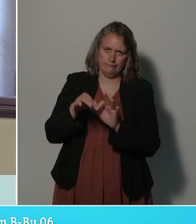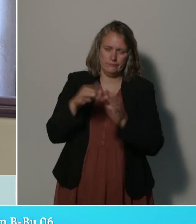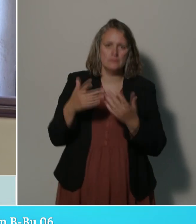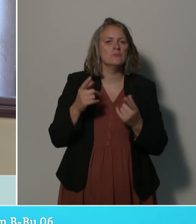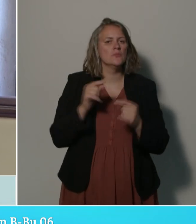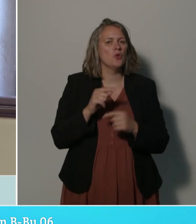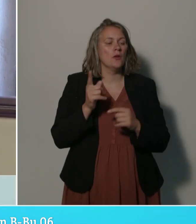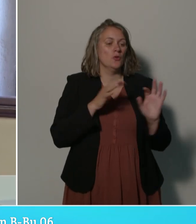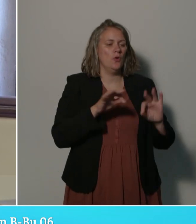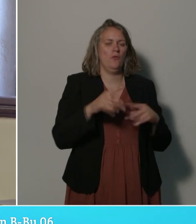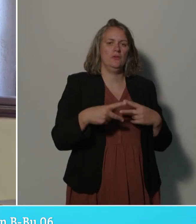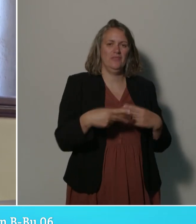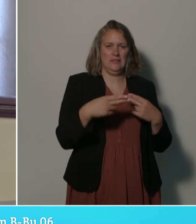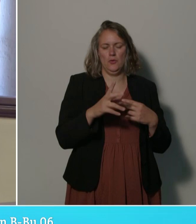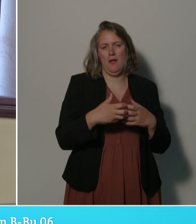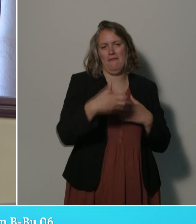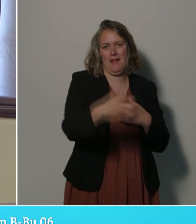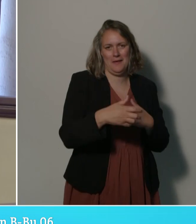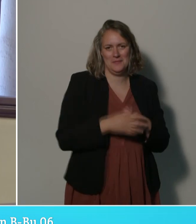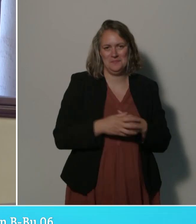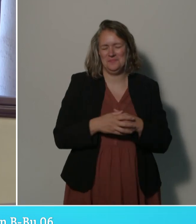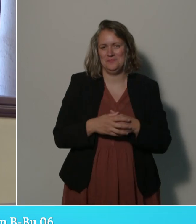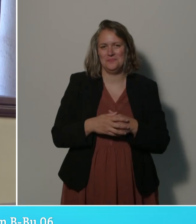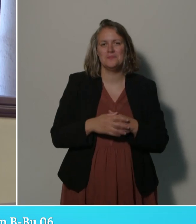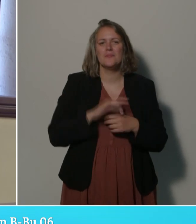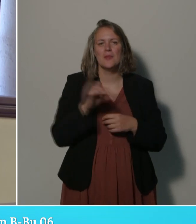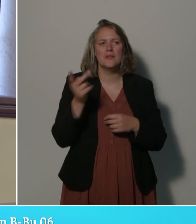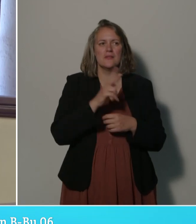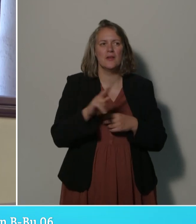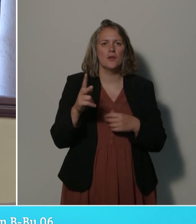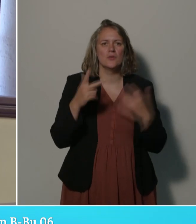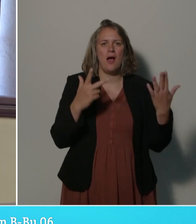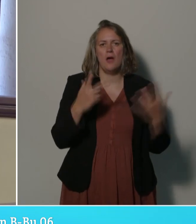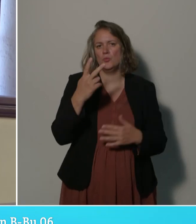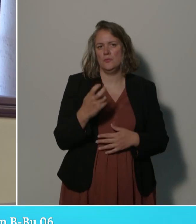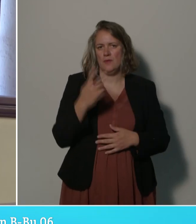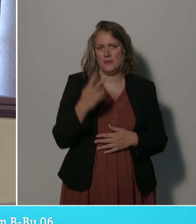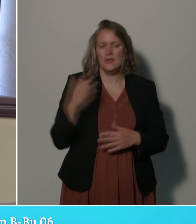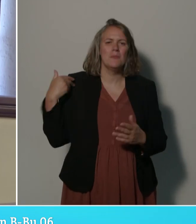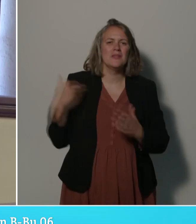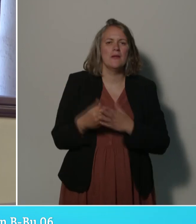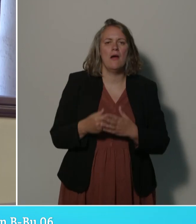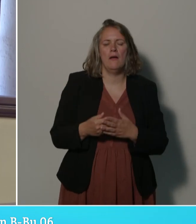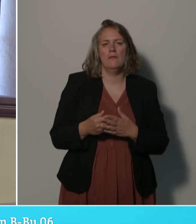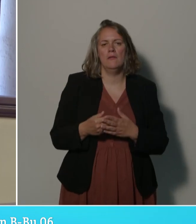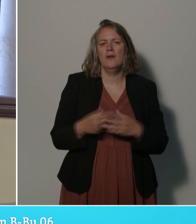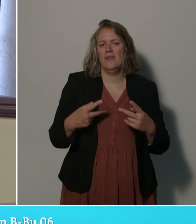Durchführungsfrist ein weiteres Mal verlängert werden bis 2028. Bisher ist diese